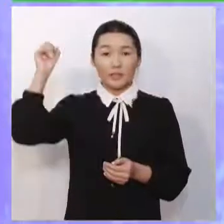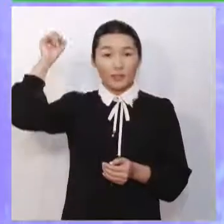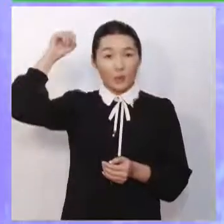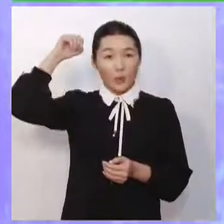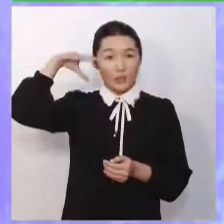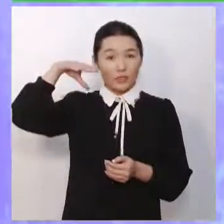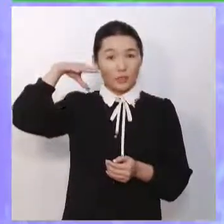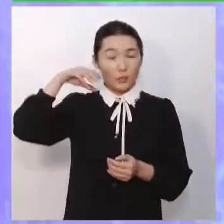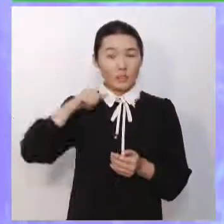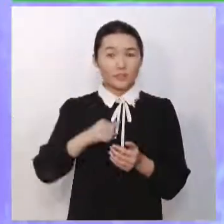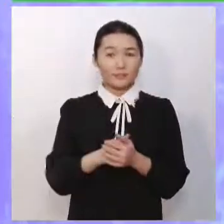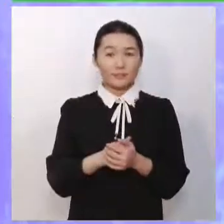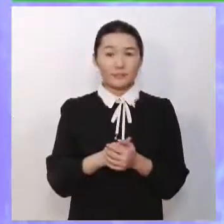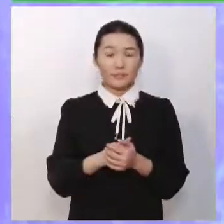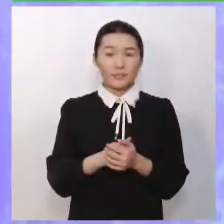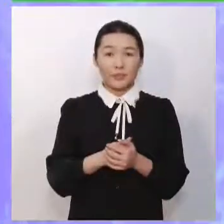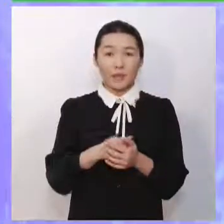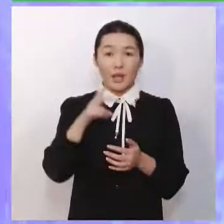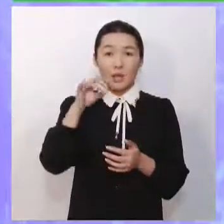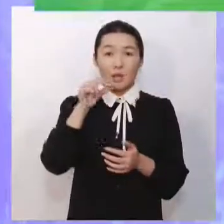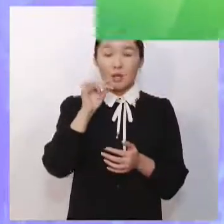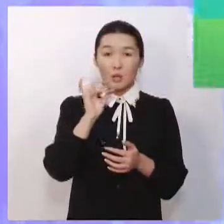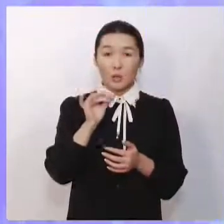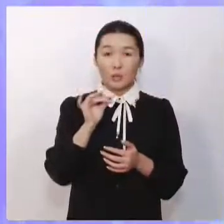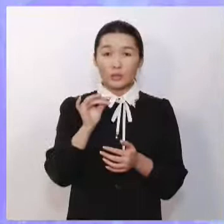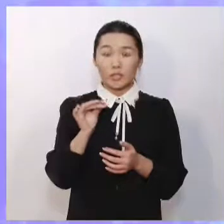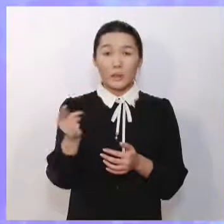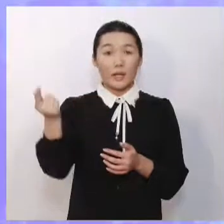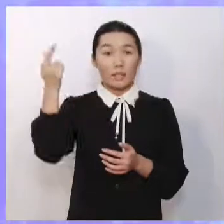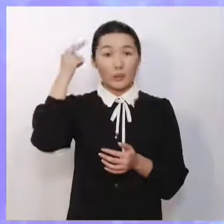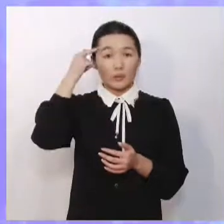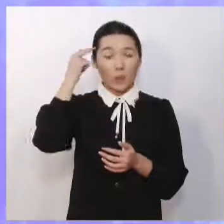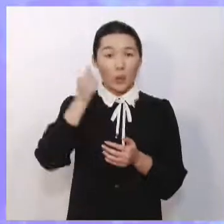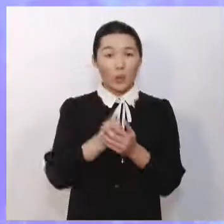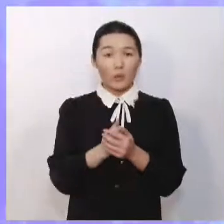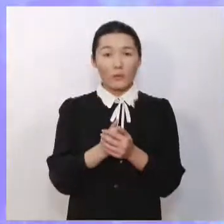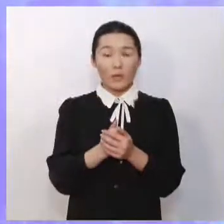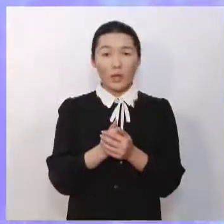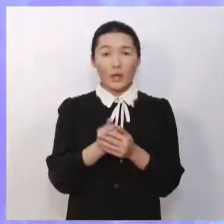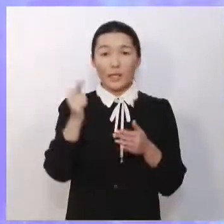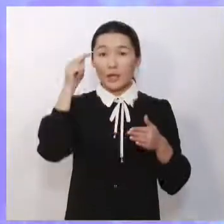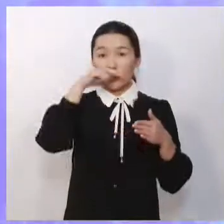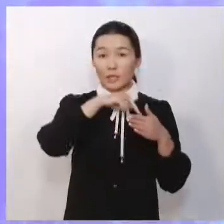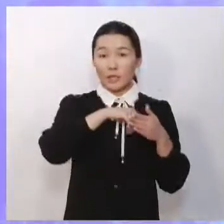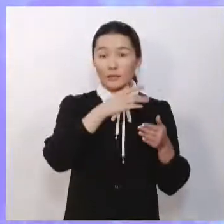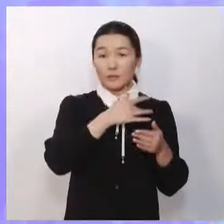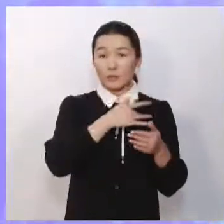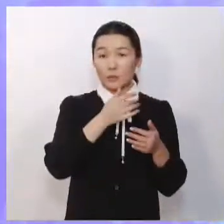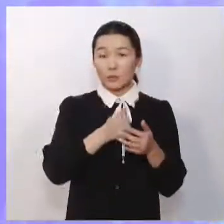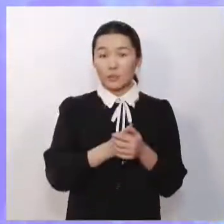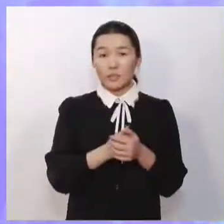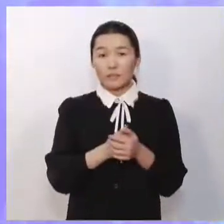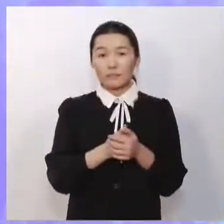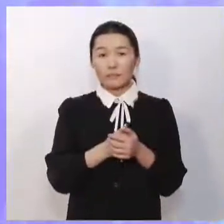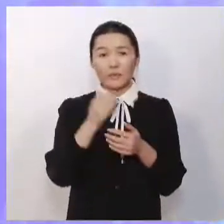лучик. Он проникает в вашу голову и опускается в середину груди. Представьте,